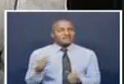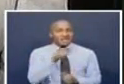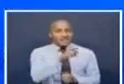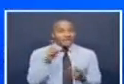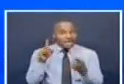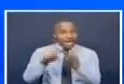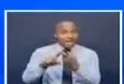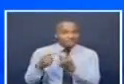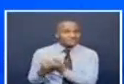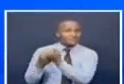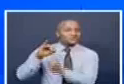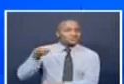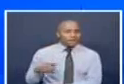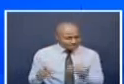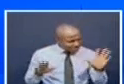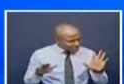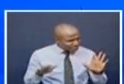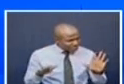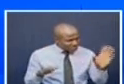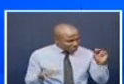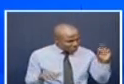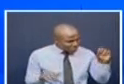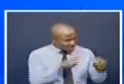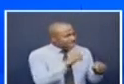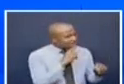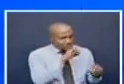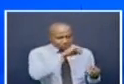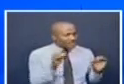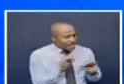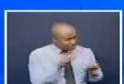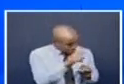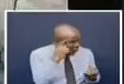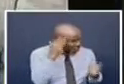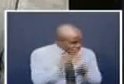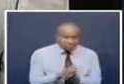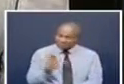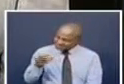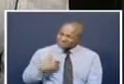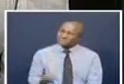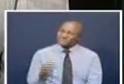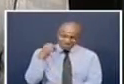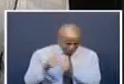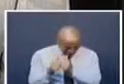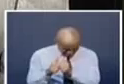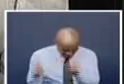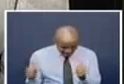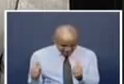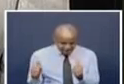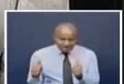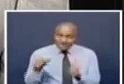wamekuwa mara kwa mara wakikanusha kwamba wao sio sehemu ya Jubilee. Uje una hakika kwamba ni sehemu ya Jubilee? Tuna hakika kwa sababu wanafadhiliwa